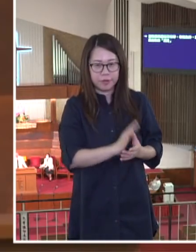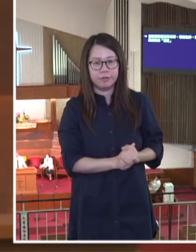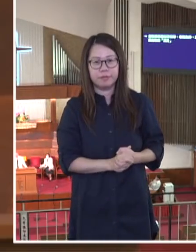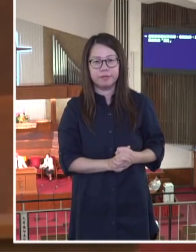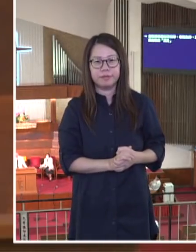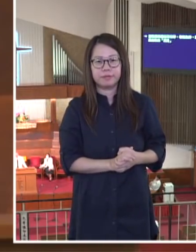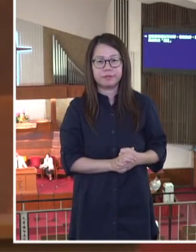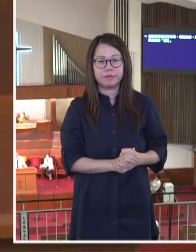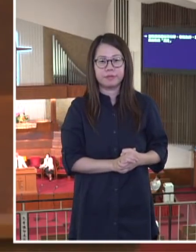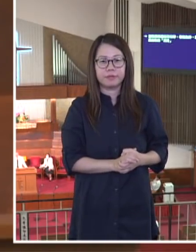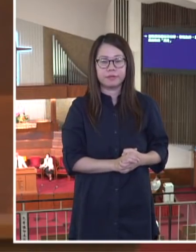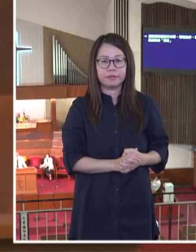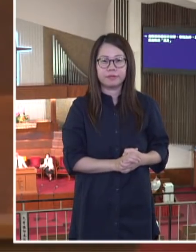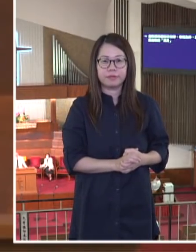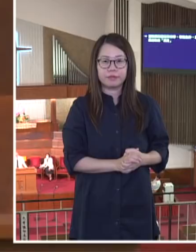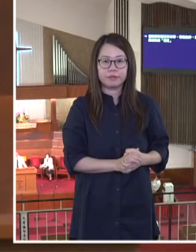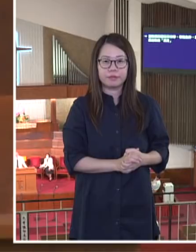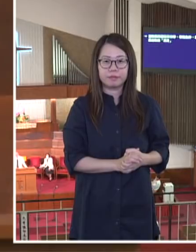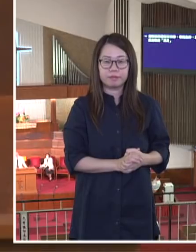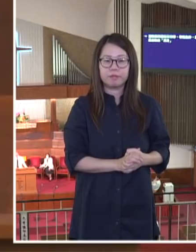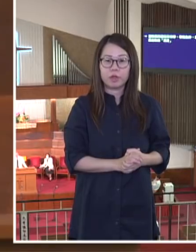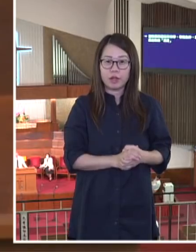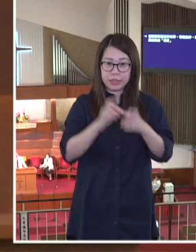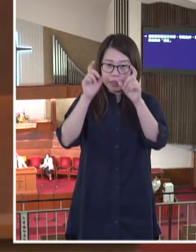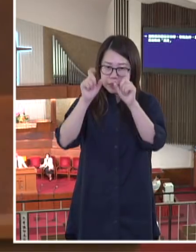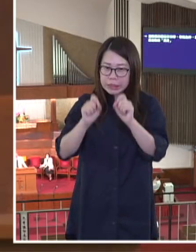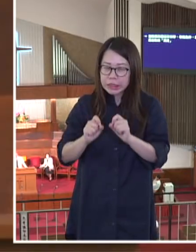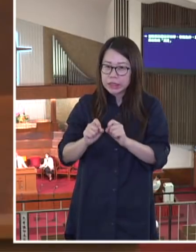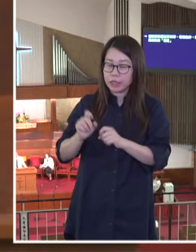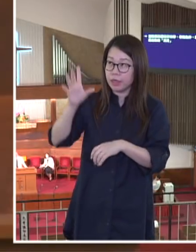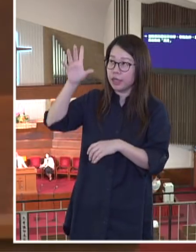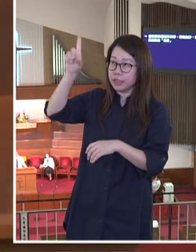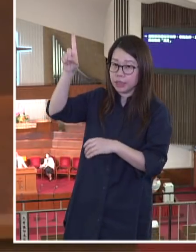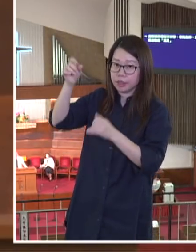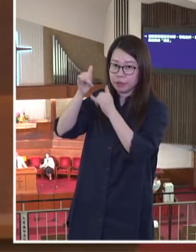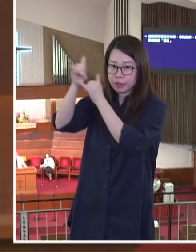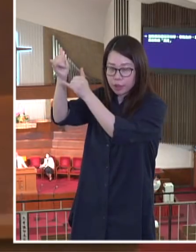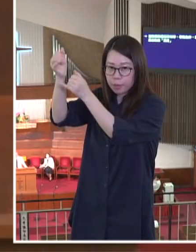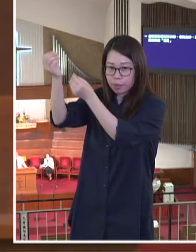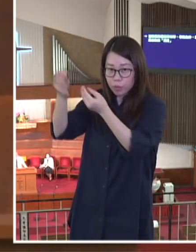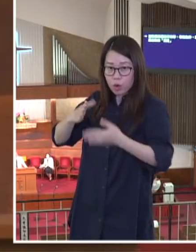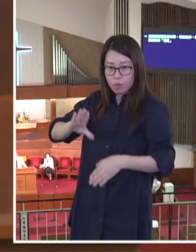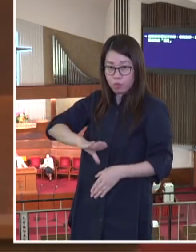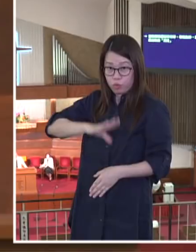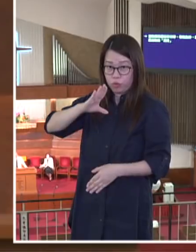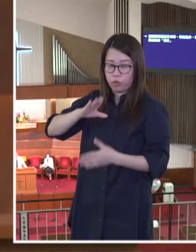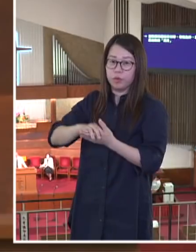他是讲什么，回去我是见证着我跟从耶和华，我一路来到去跟着神，